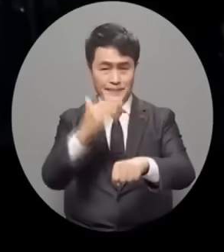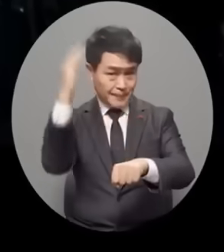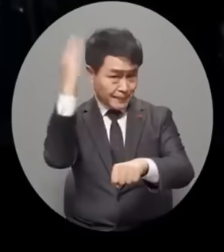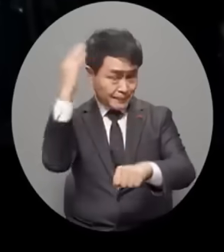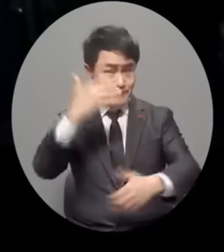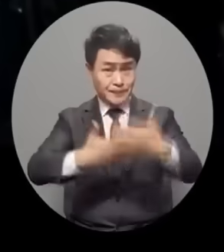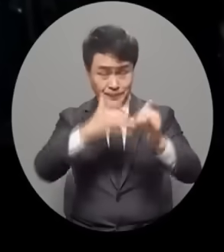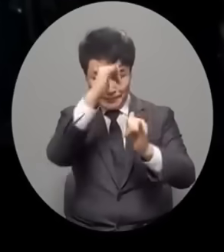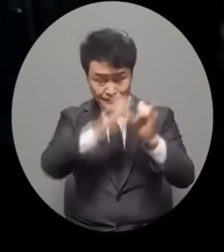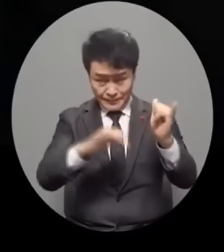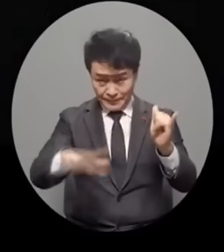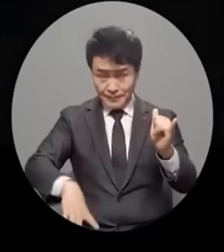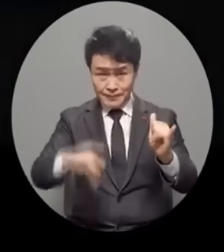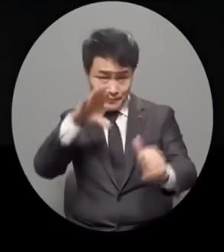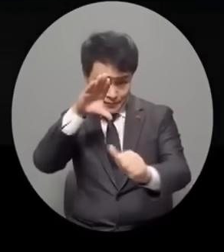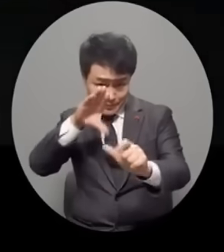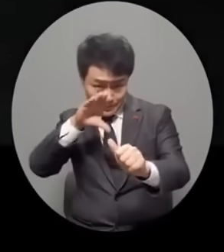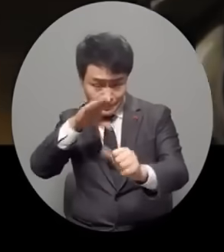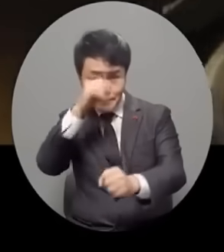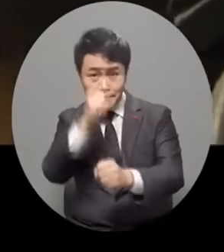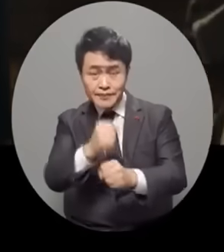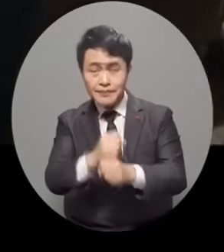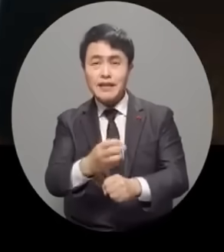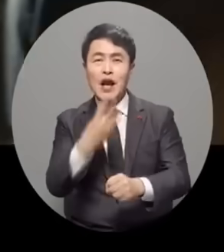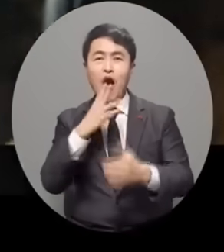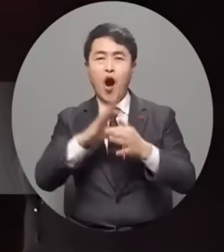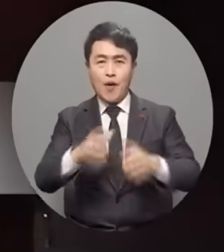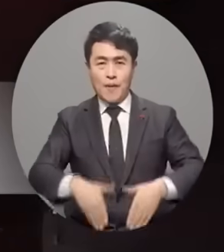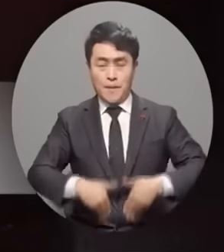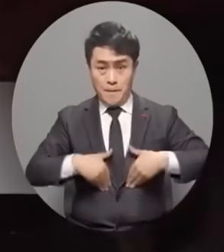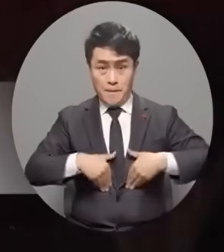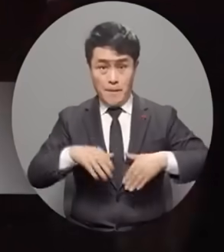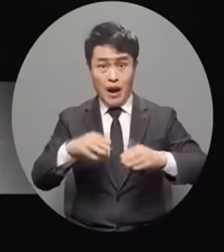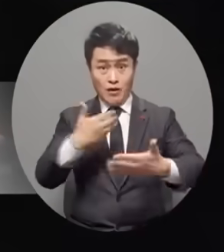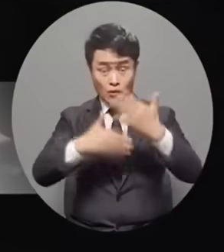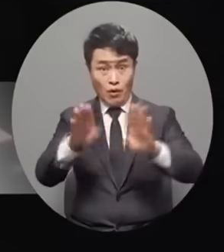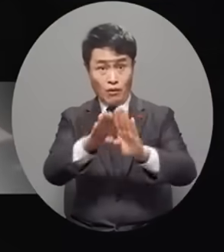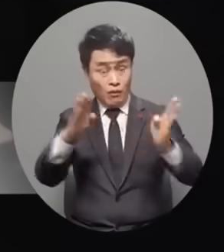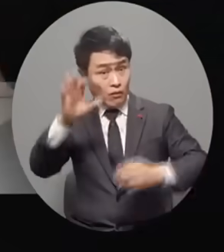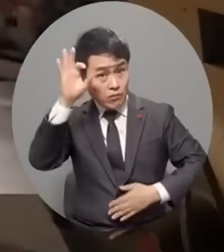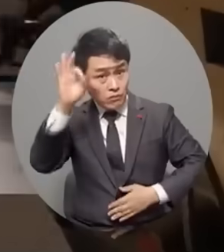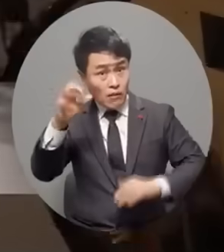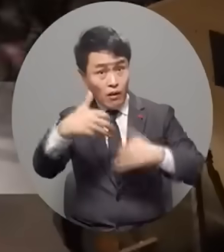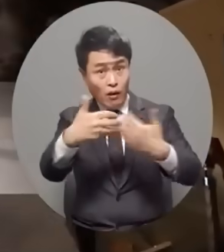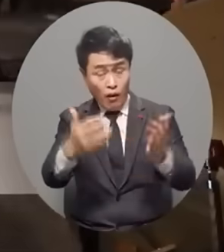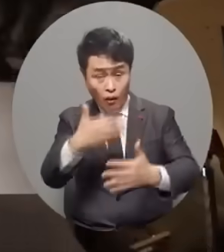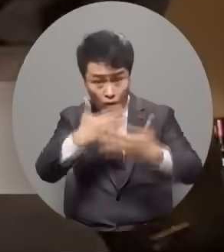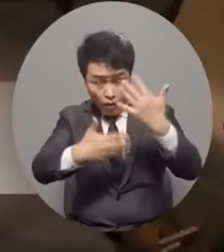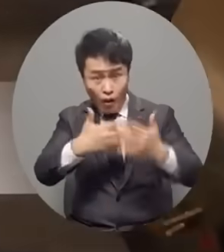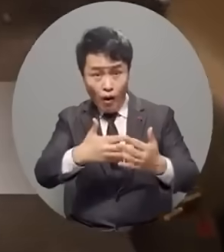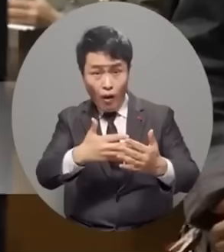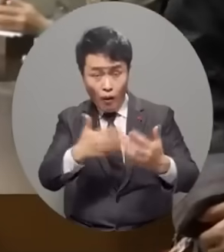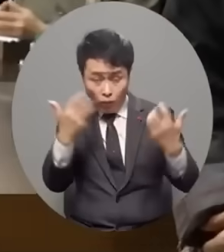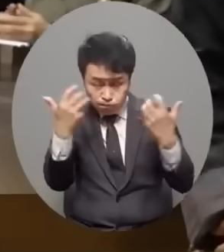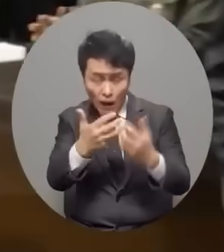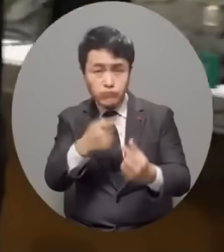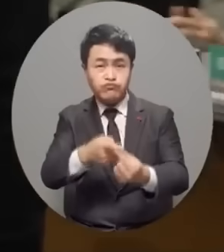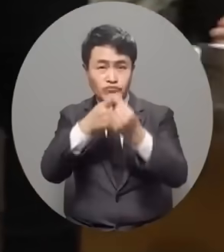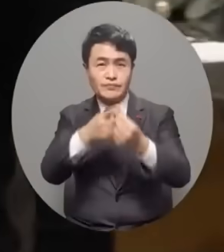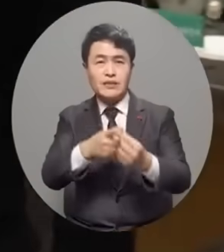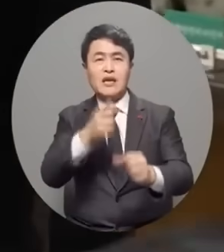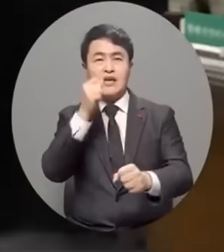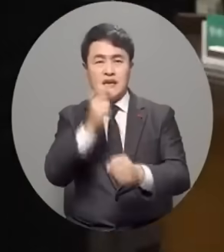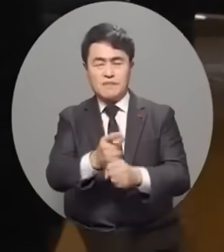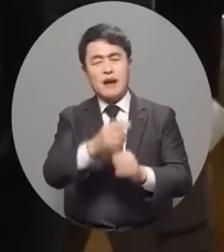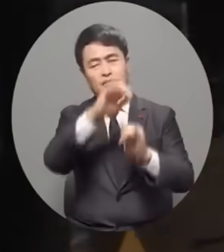영화 사상 최초로 조명한 영화 서울의 봄. 개봉 이후 열흘 연속 박스오피스 1위를 차지했습니다. 이미